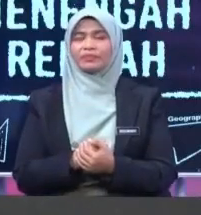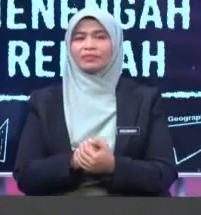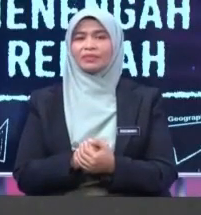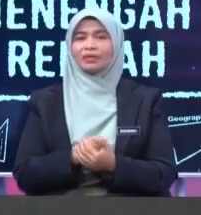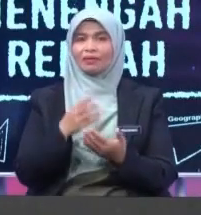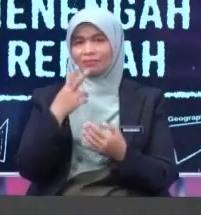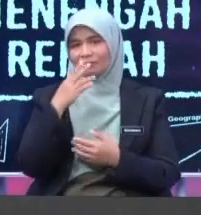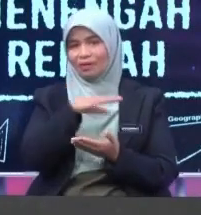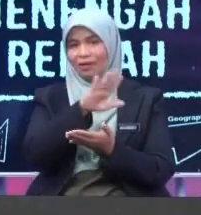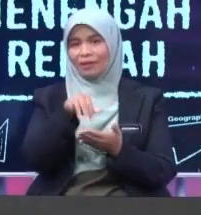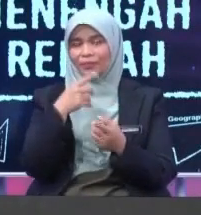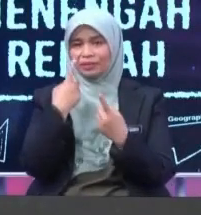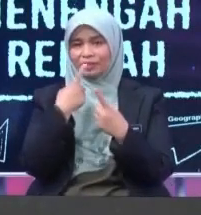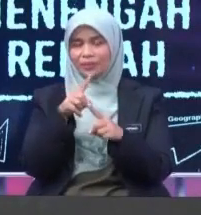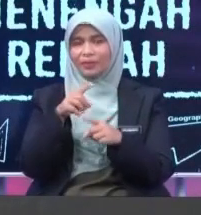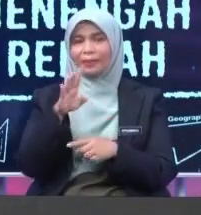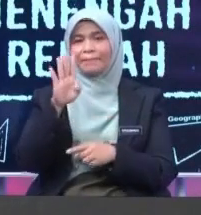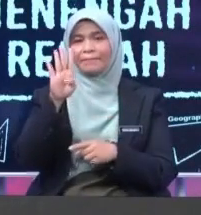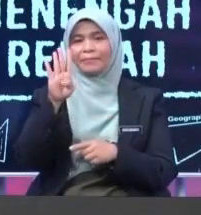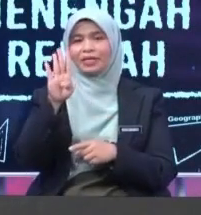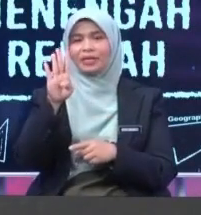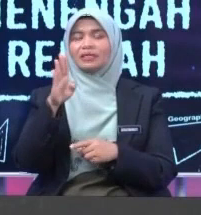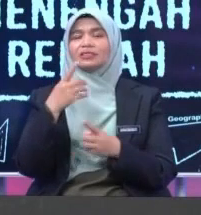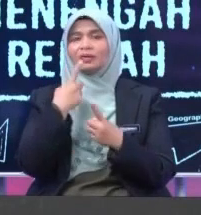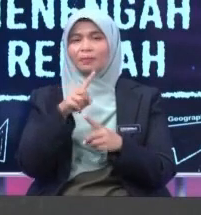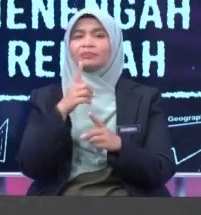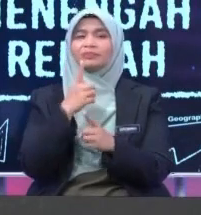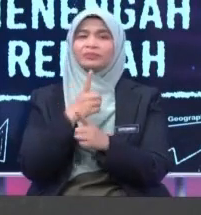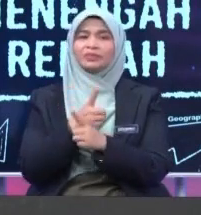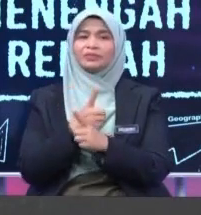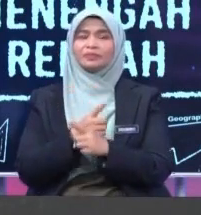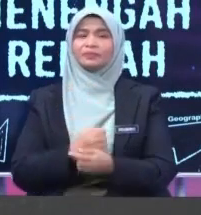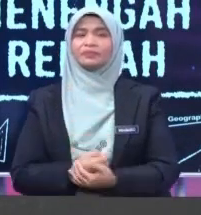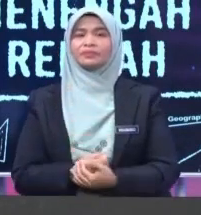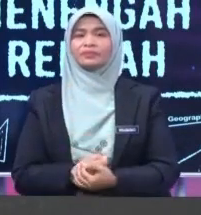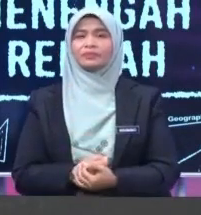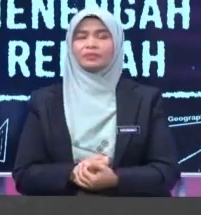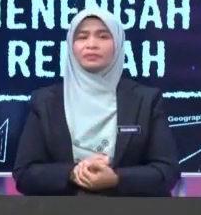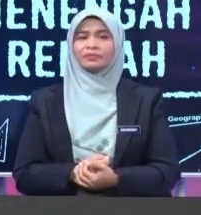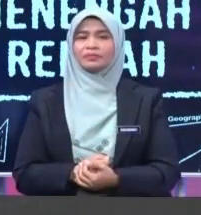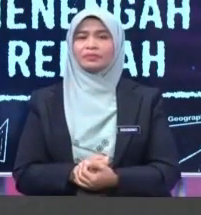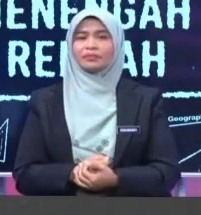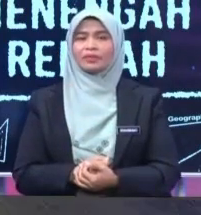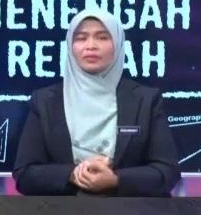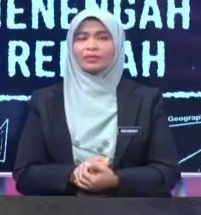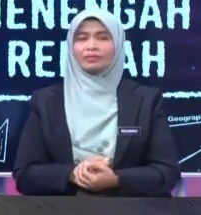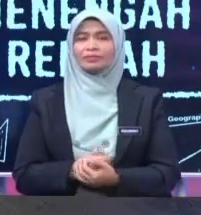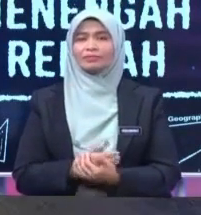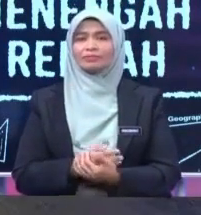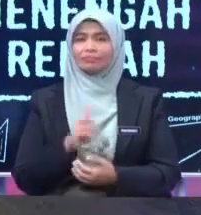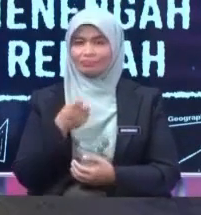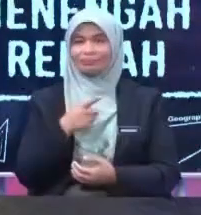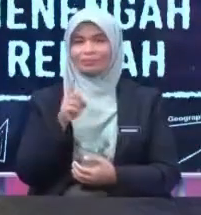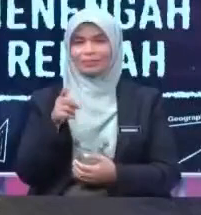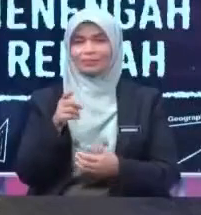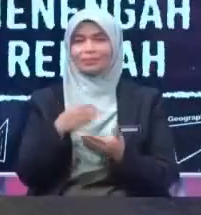Nampaknya semua menjawab B, dan jawapannya ya, betul Aiman. Okay, jawapannya baik, B, dosa. Kita nak bagi markah ke Ustazah? Ah ya,